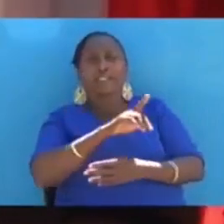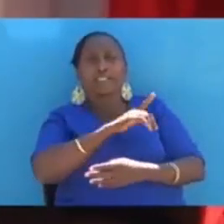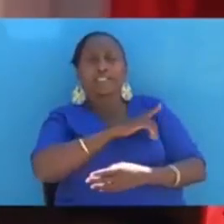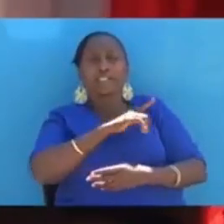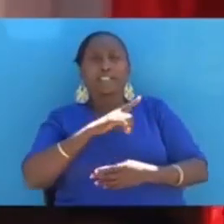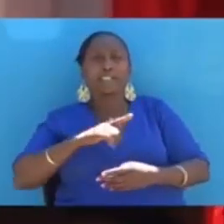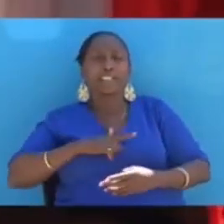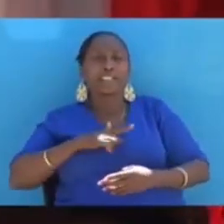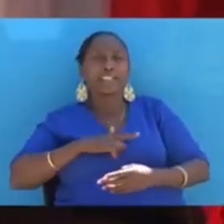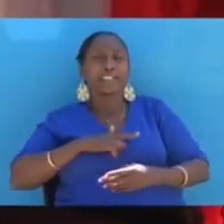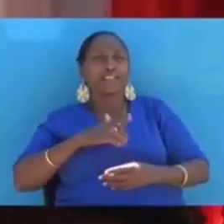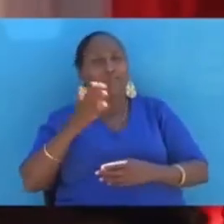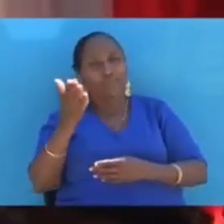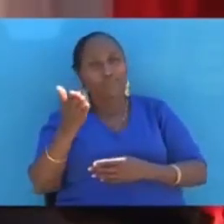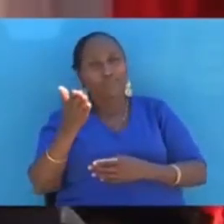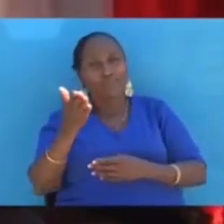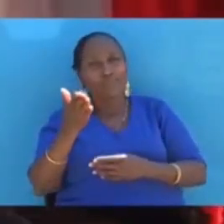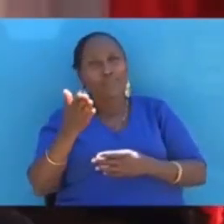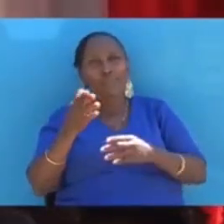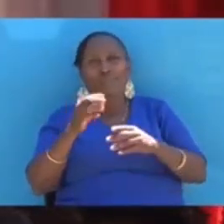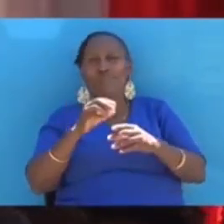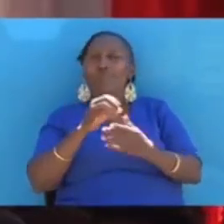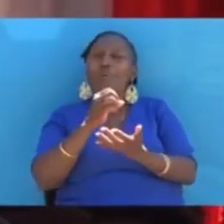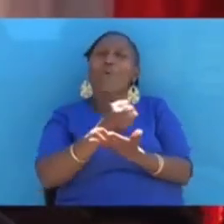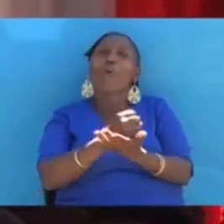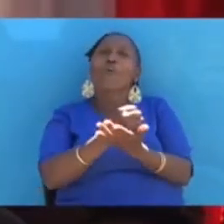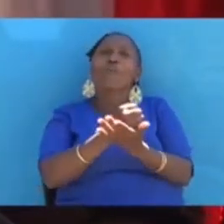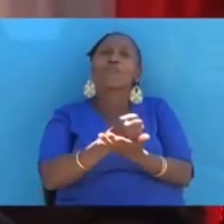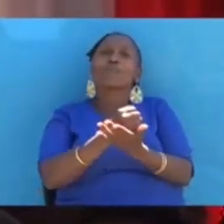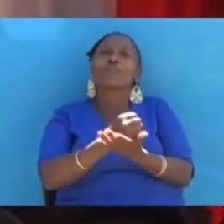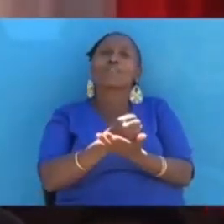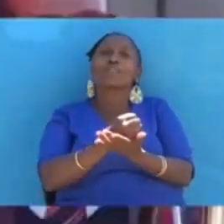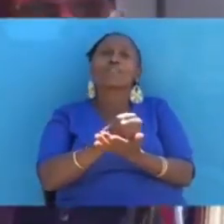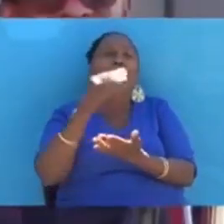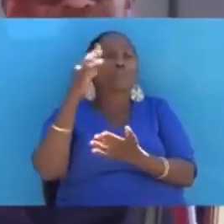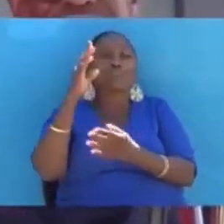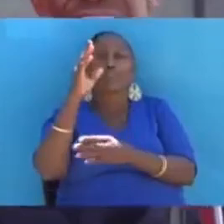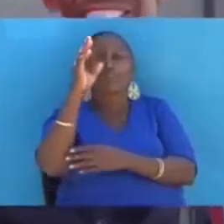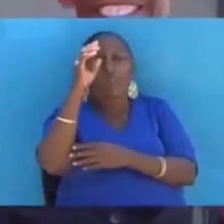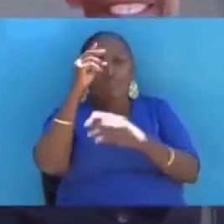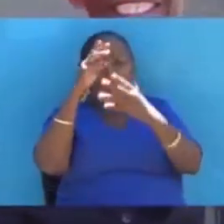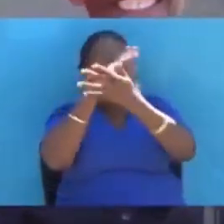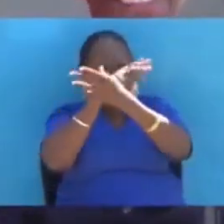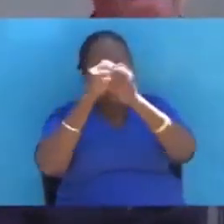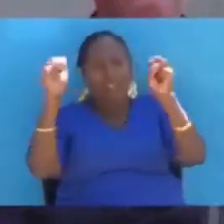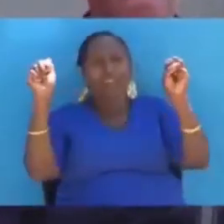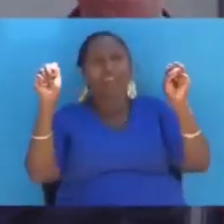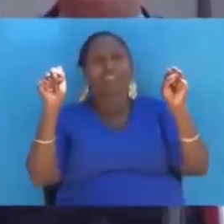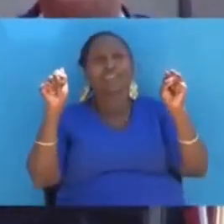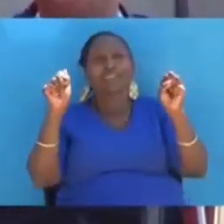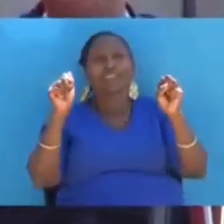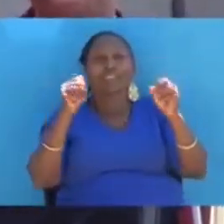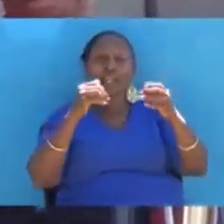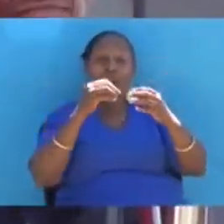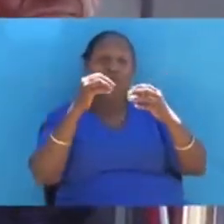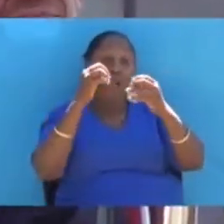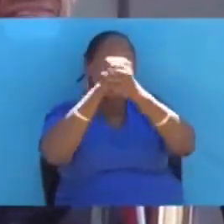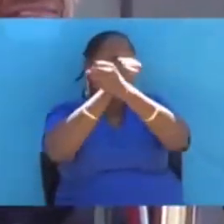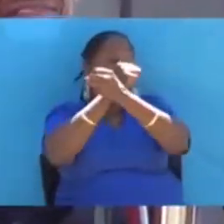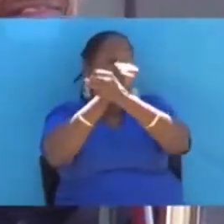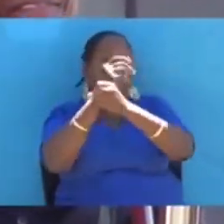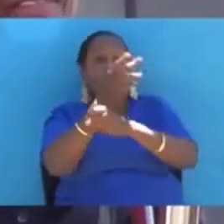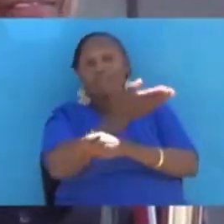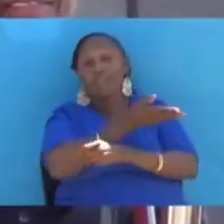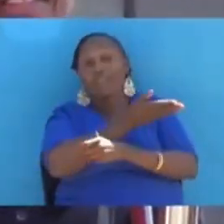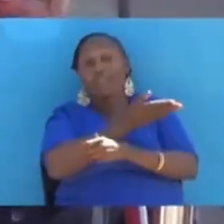rais. Sasa nyinyi watu ya Narok mnataka nini na William Ruto? Si William Ruto amechunga nyinyi? Huyu ndio